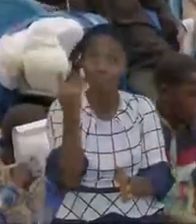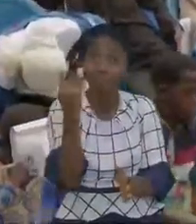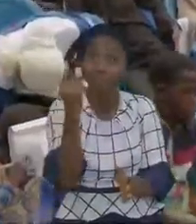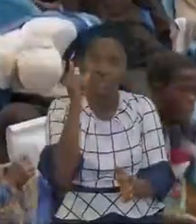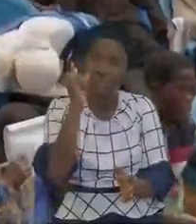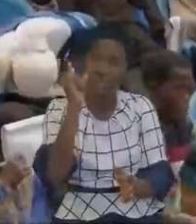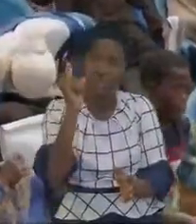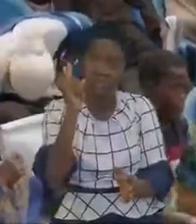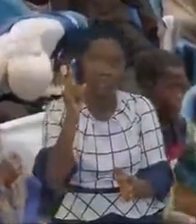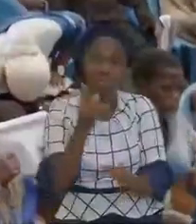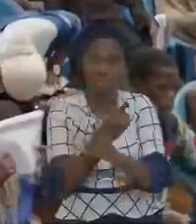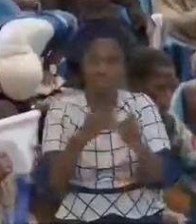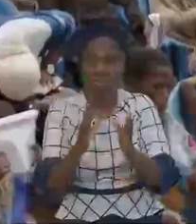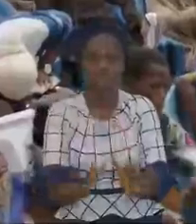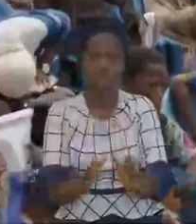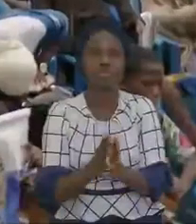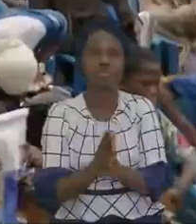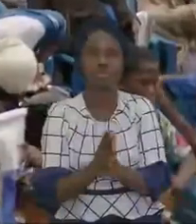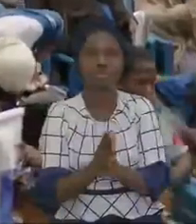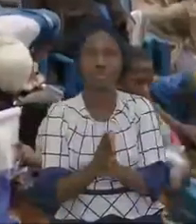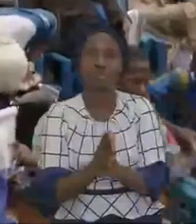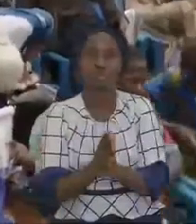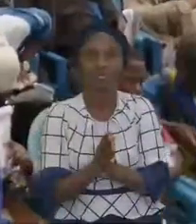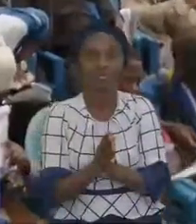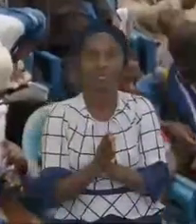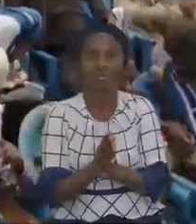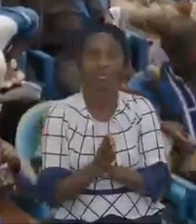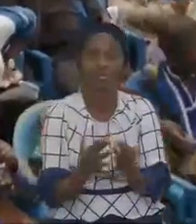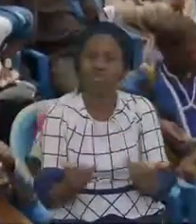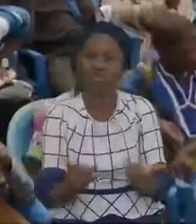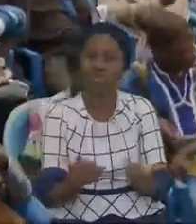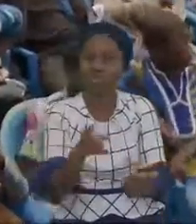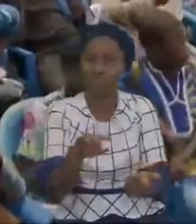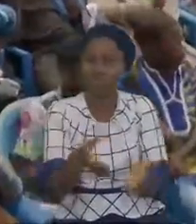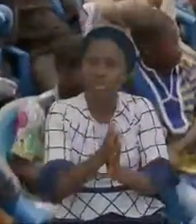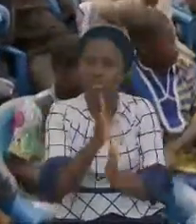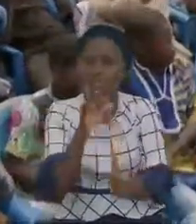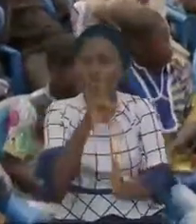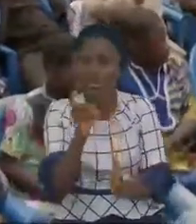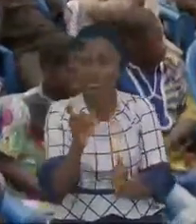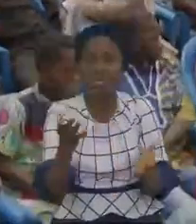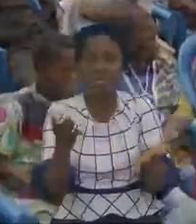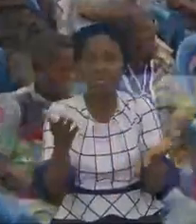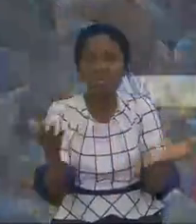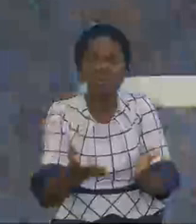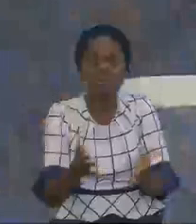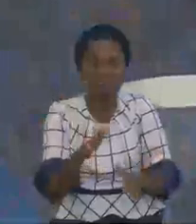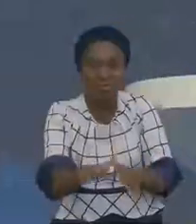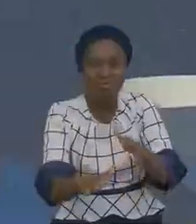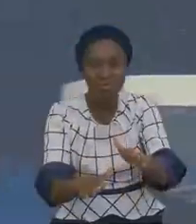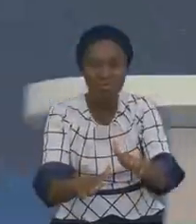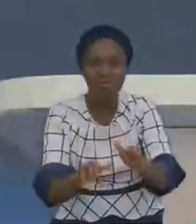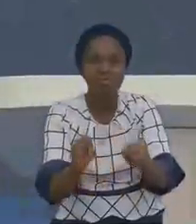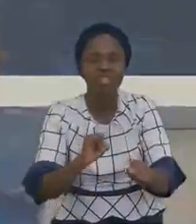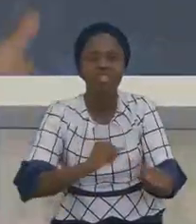Quel pas dois-je faire? Parce que je vous ai dit que si nous voulons quitter le rez-de-chaussée et